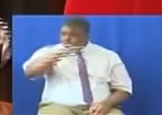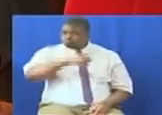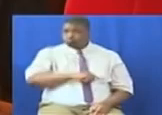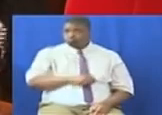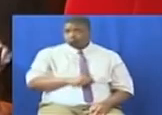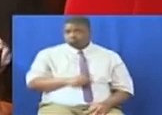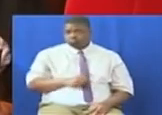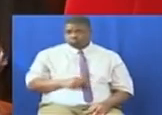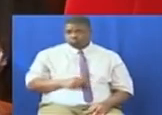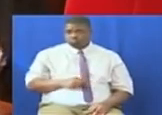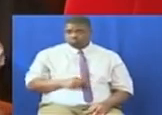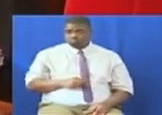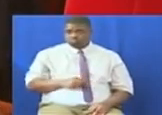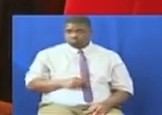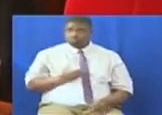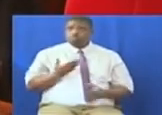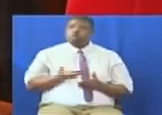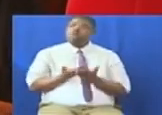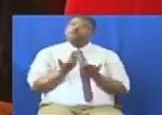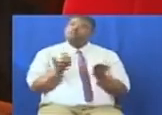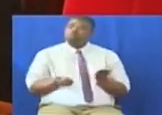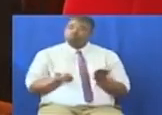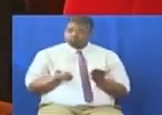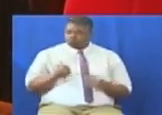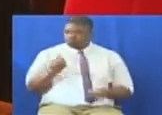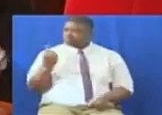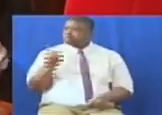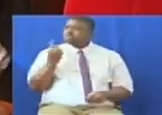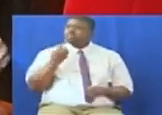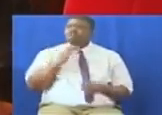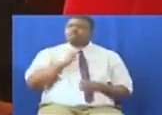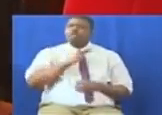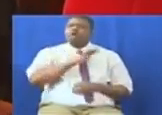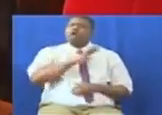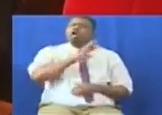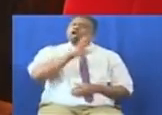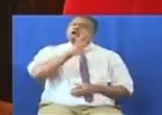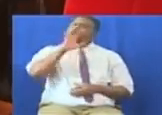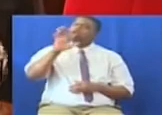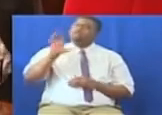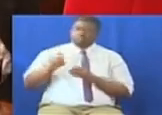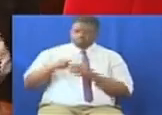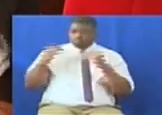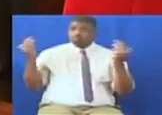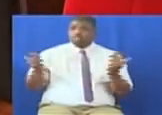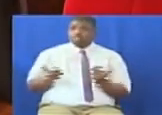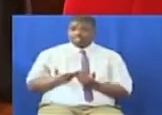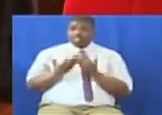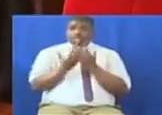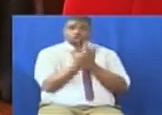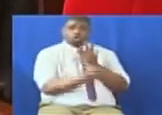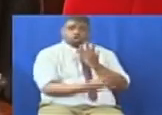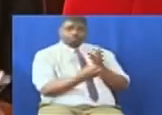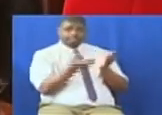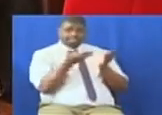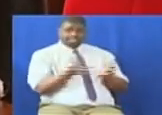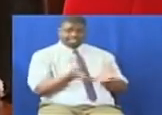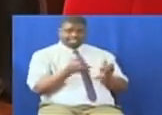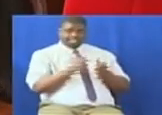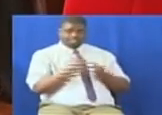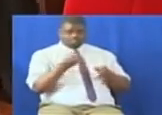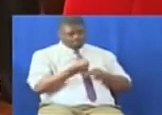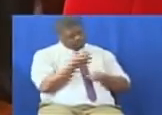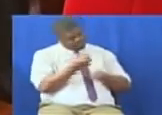hilo ndio nilisema la mwisho hilo, kwa sababu mataifa yote duniani yanaiga sasa kile alichokifanya